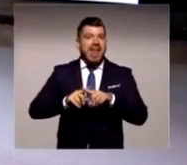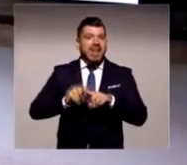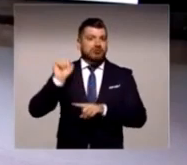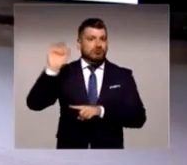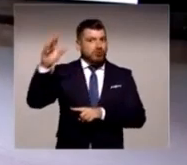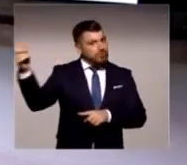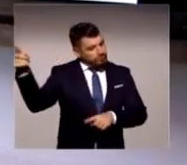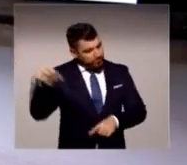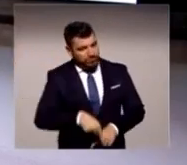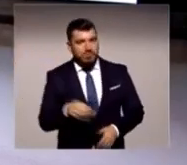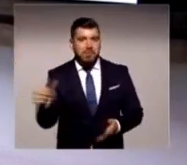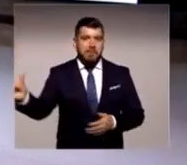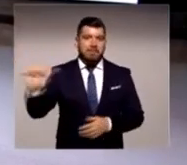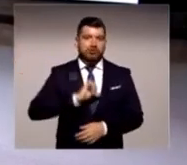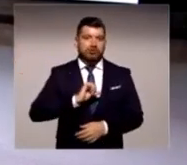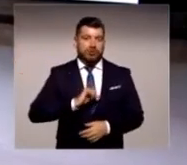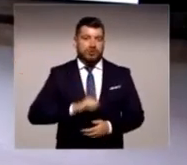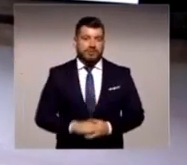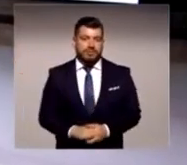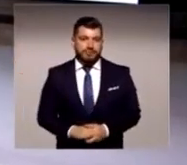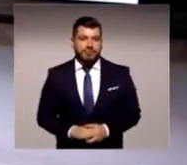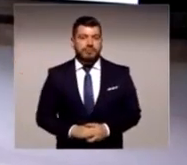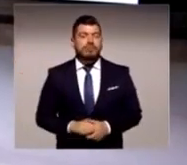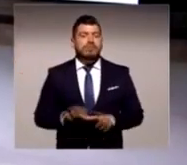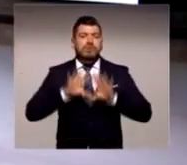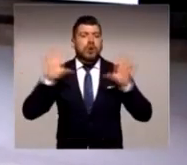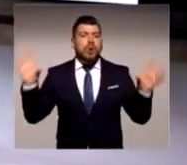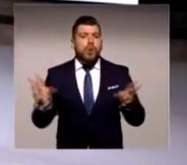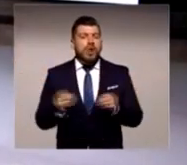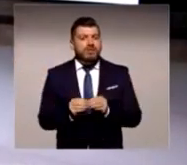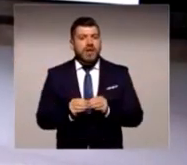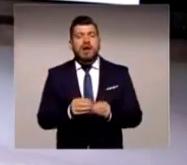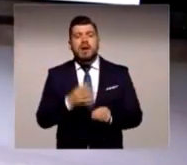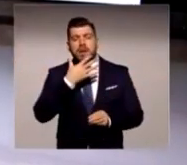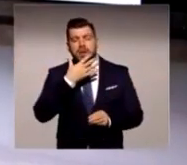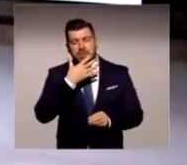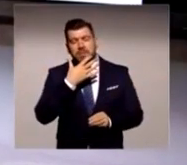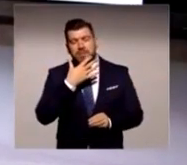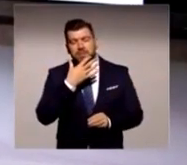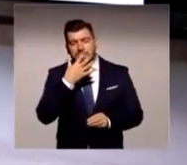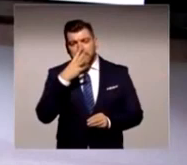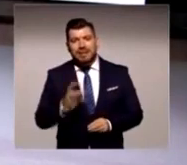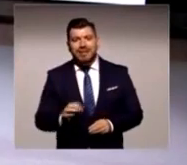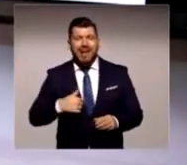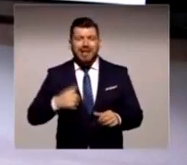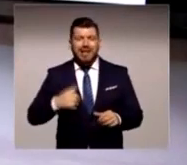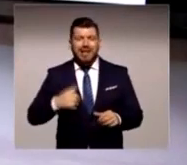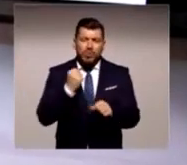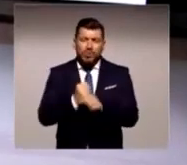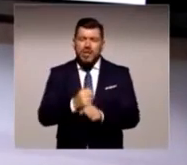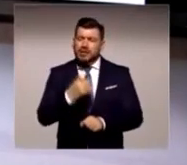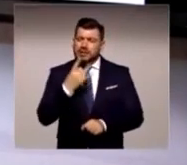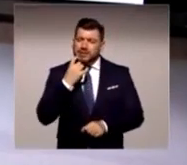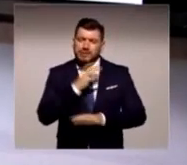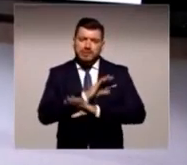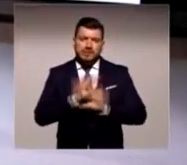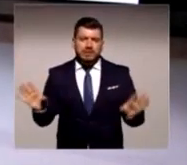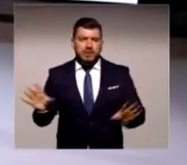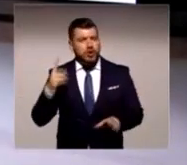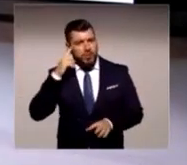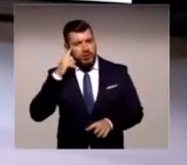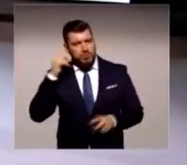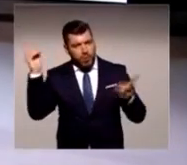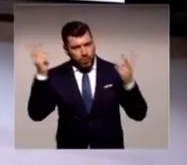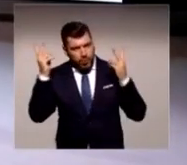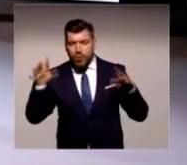μεταφέρουν τεχνογνωσία. Όλα αυτά λοιπόν είναι προϊόν σκληρής δουλειάς, δεν είναι λόγια του αέρα, είναι πραγματικότητα και σήμερα, κύριε